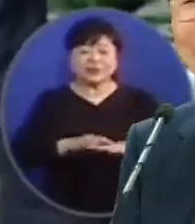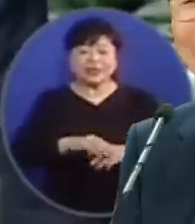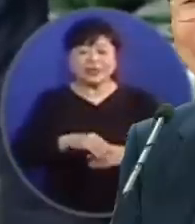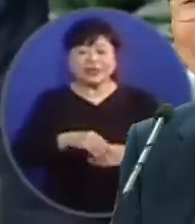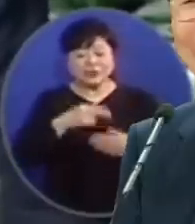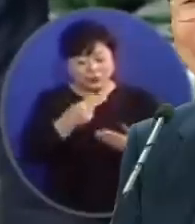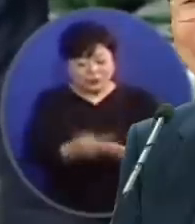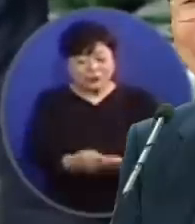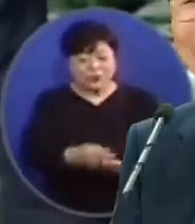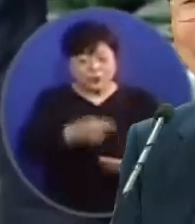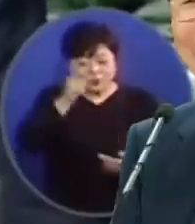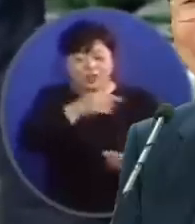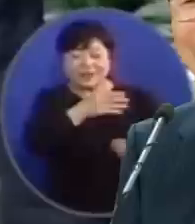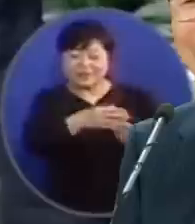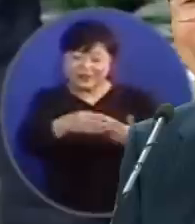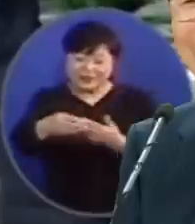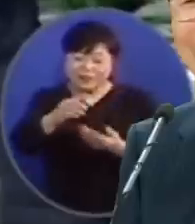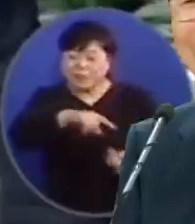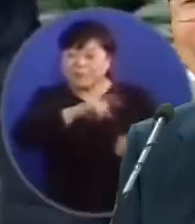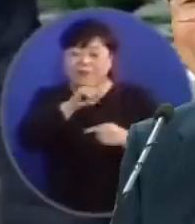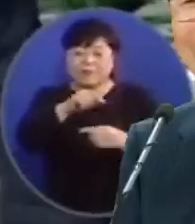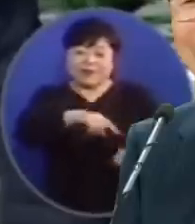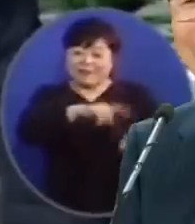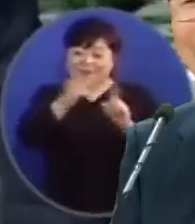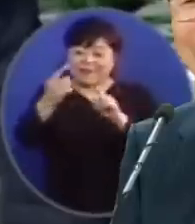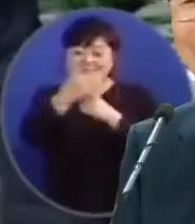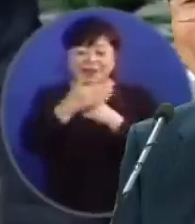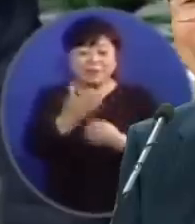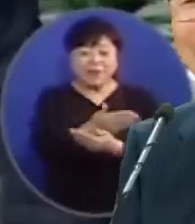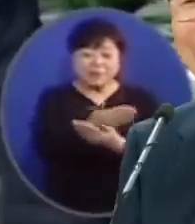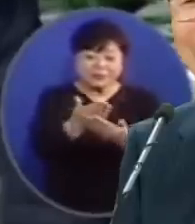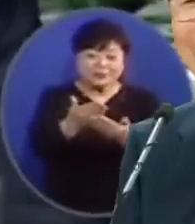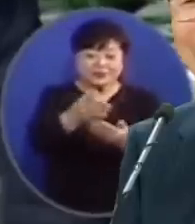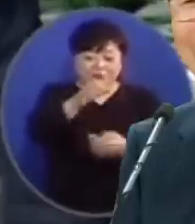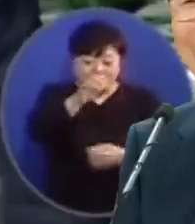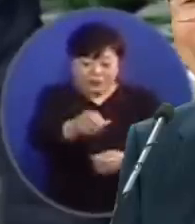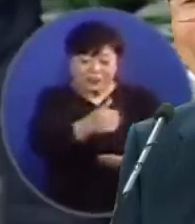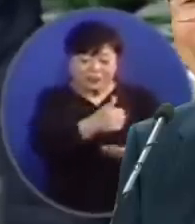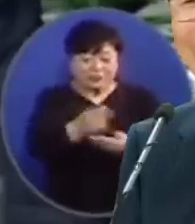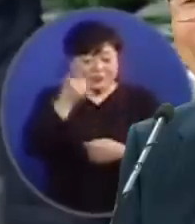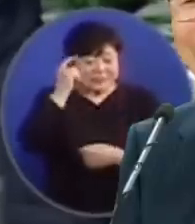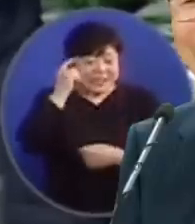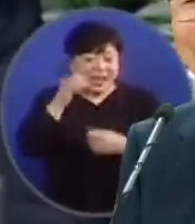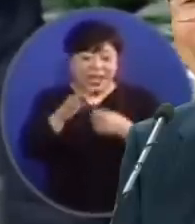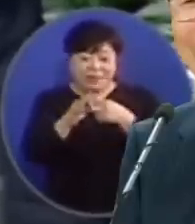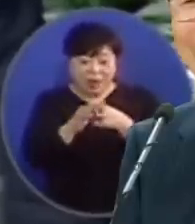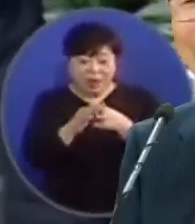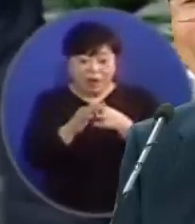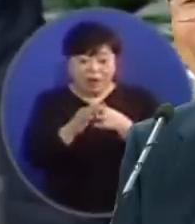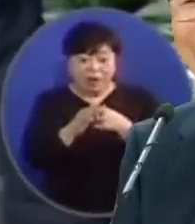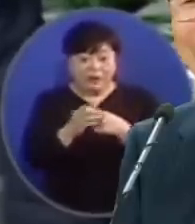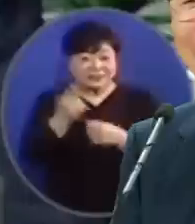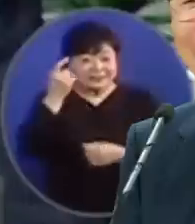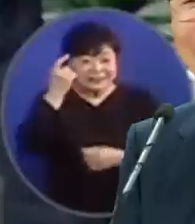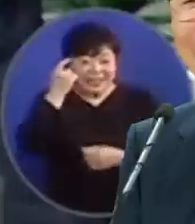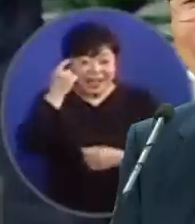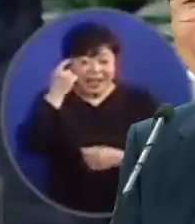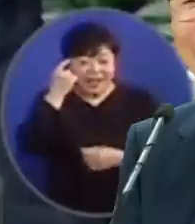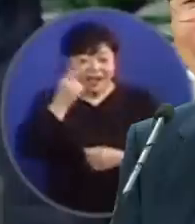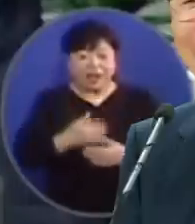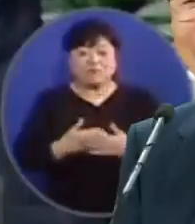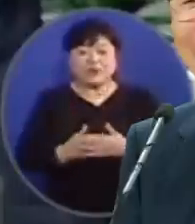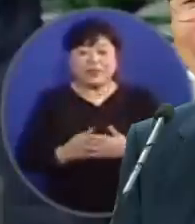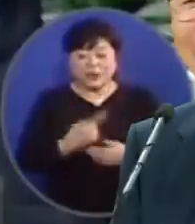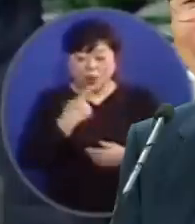물가로 인도하시고 마음을 소생시키시고 은혜를 베푸는 장소라고 생각하고 주님을 생각하면 생각이